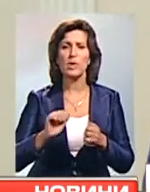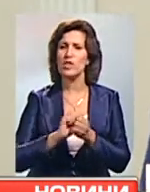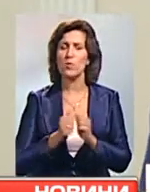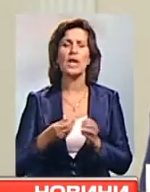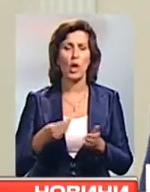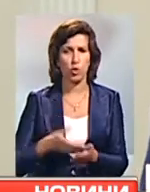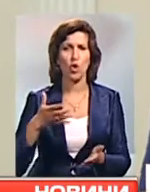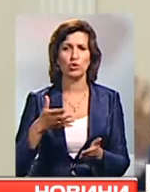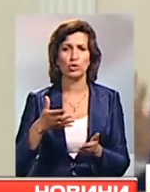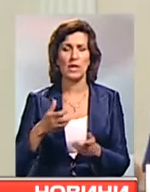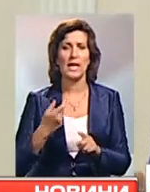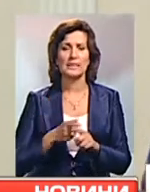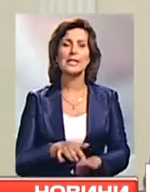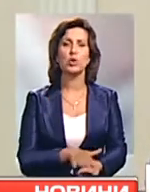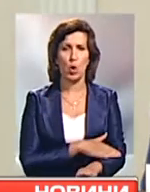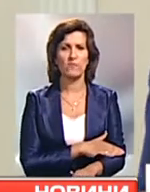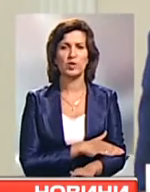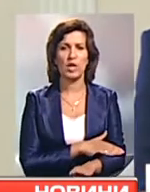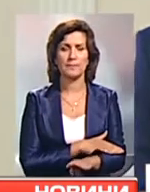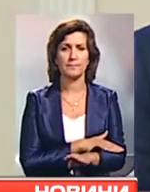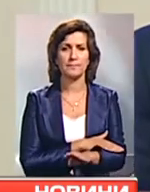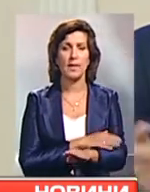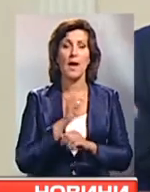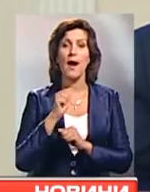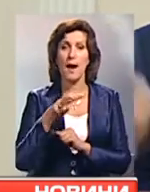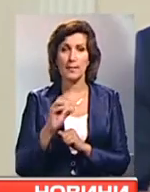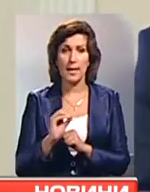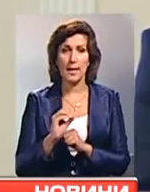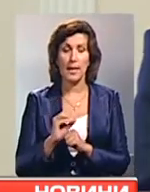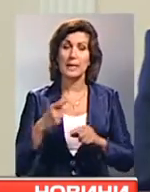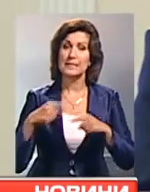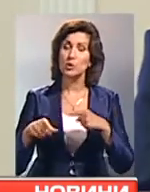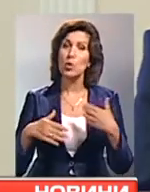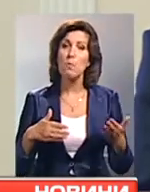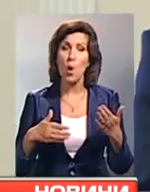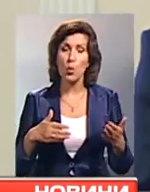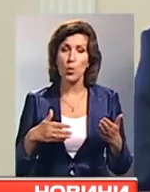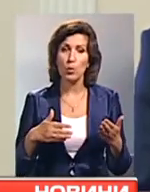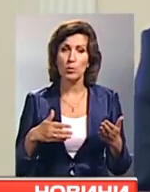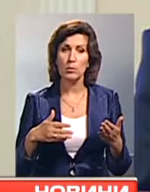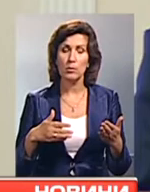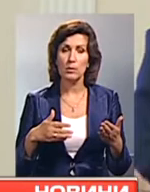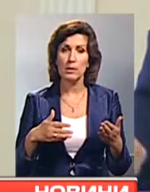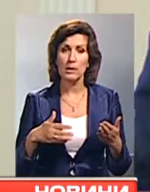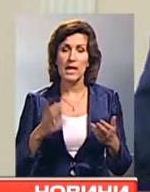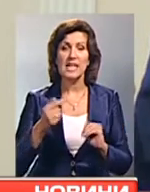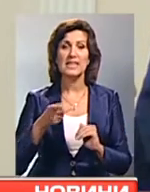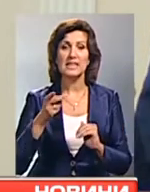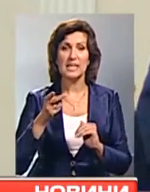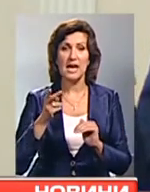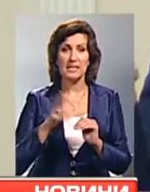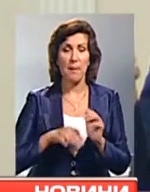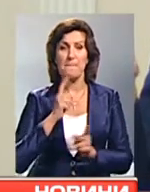дорожче, це довше. Але з іншого боку, на кінець-то